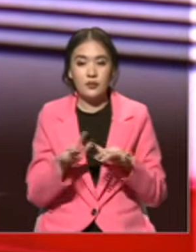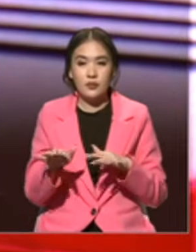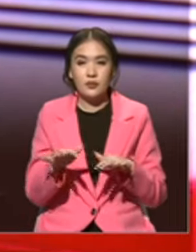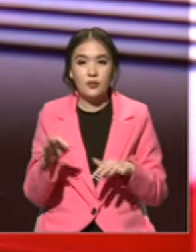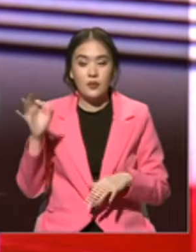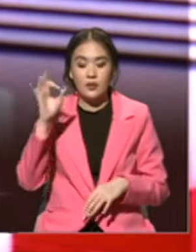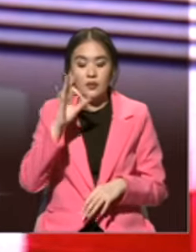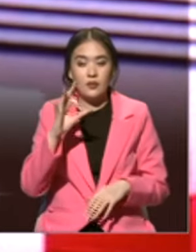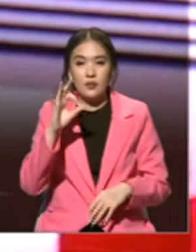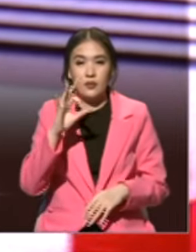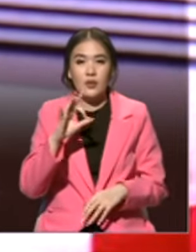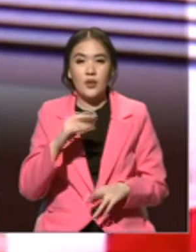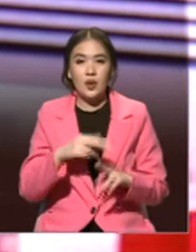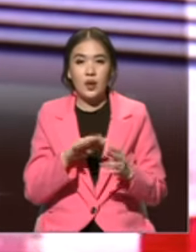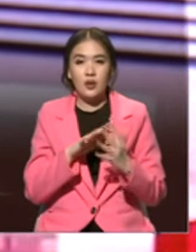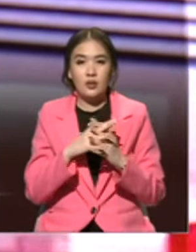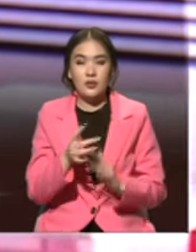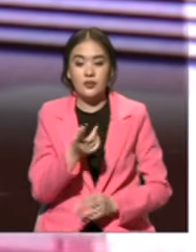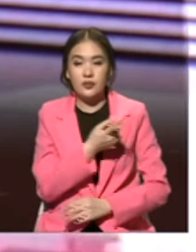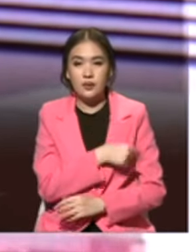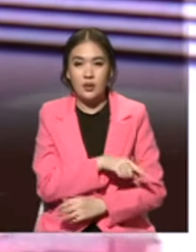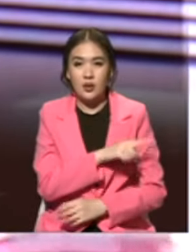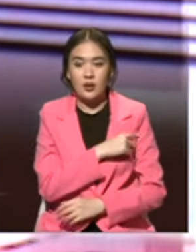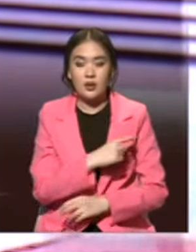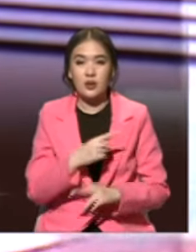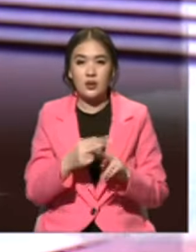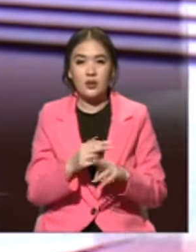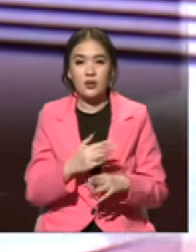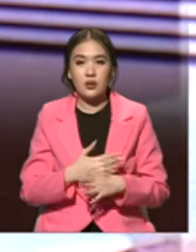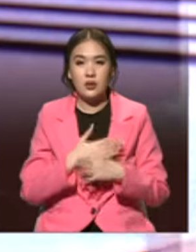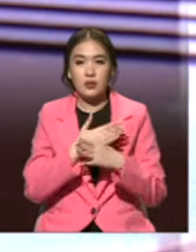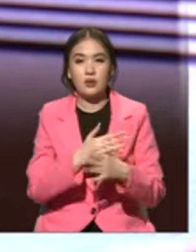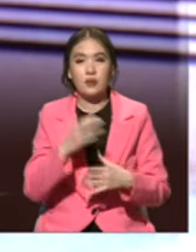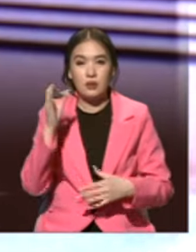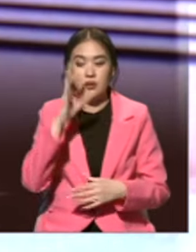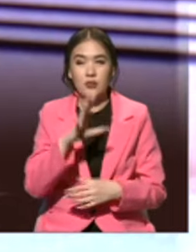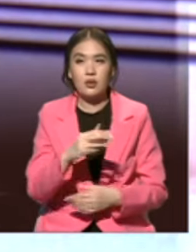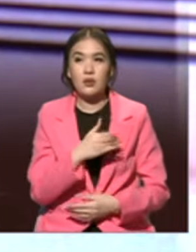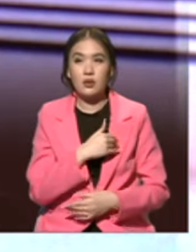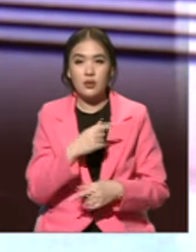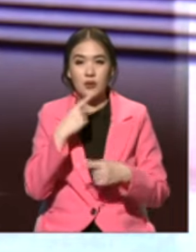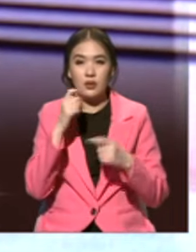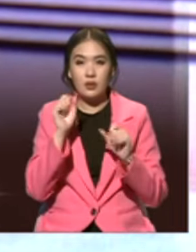біздің ауылдағы дәрігерлердің көмегі деп түсінемін